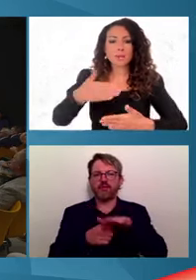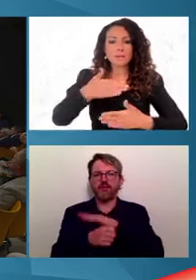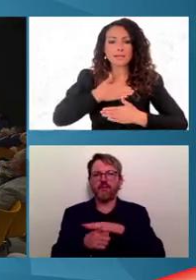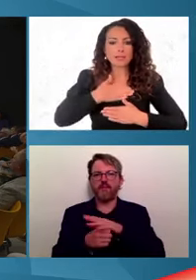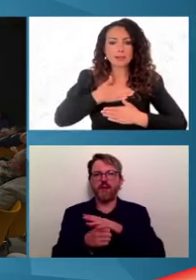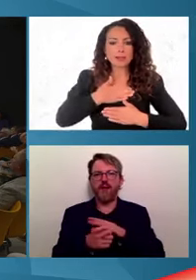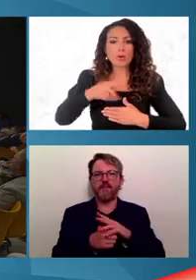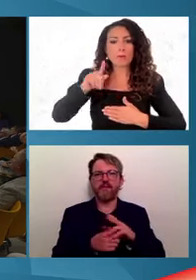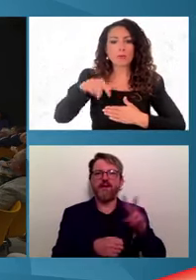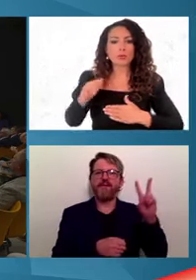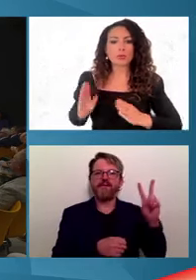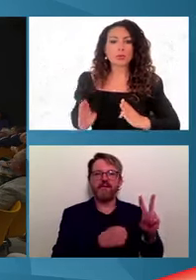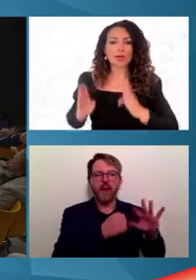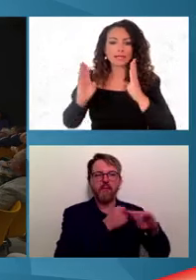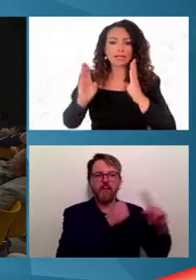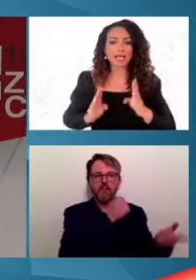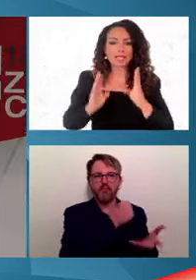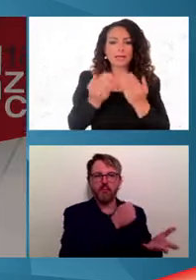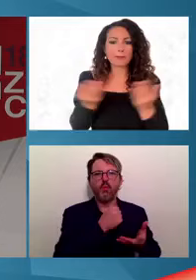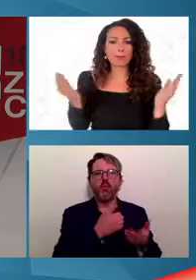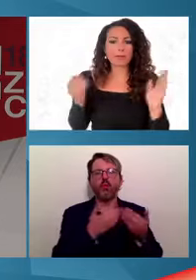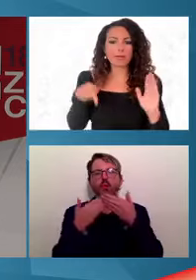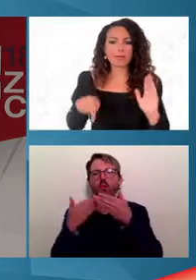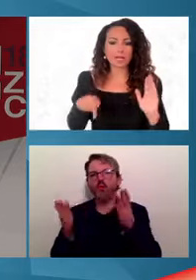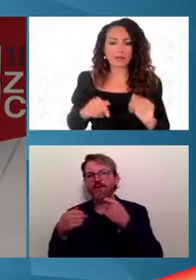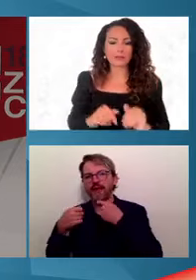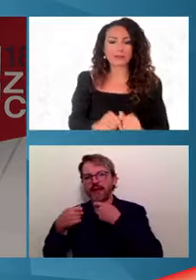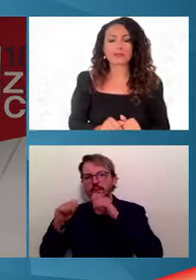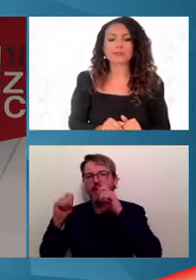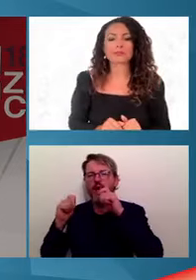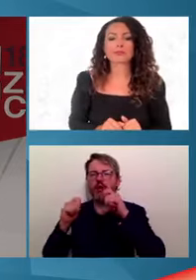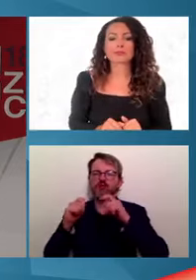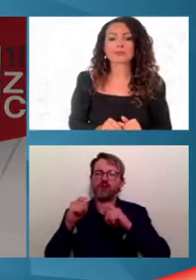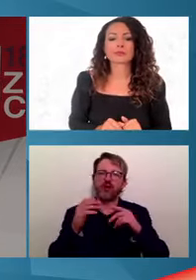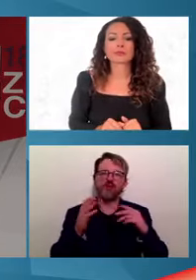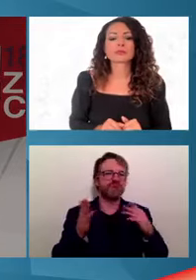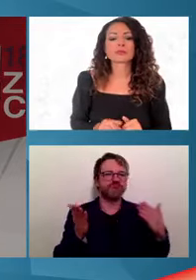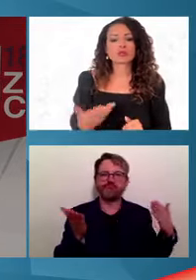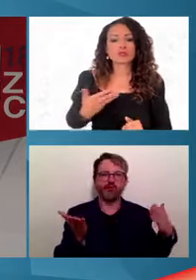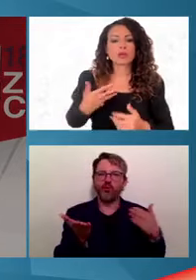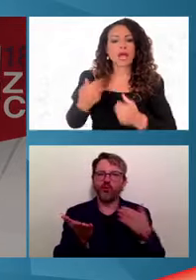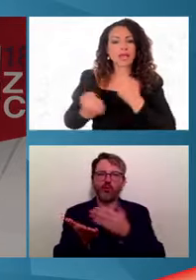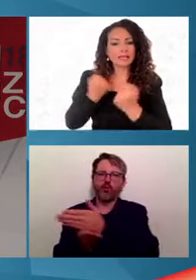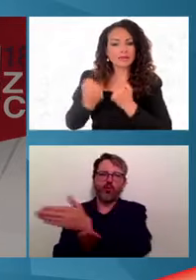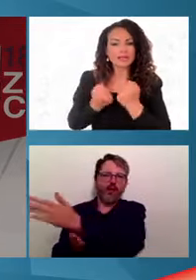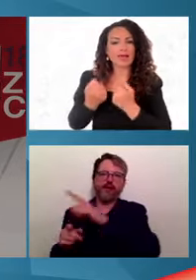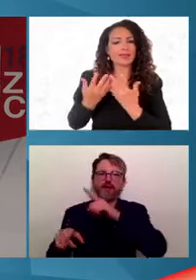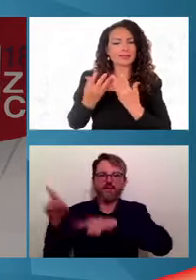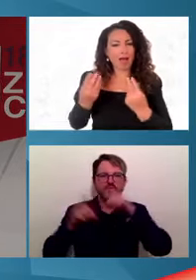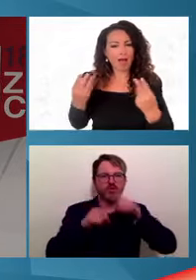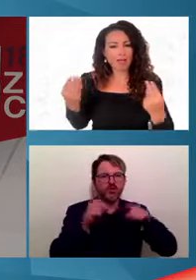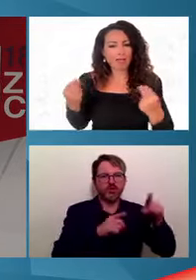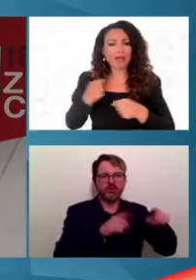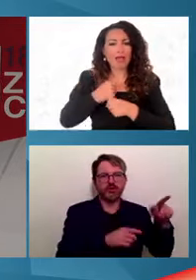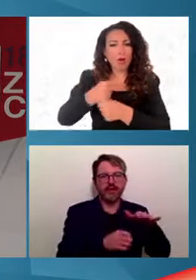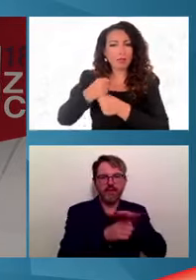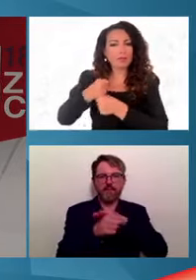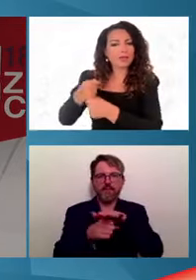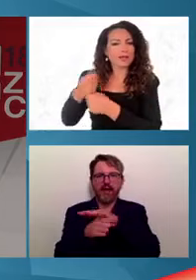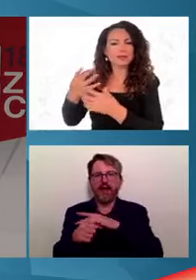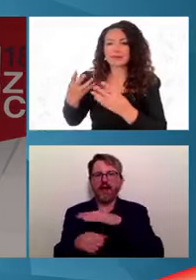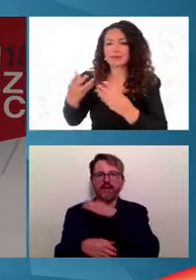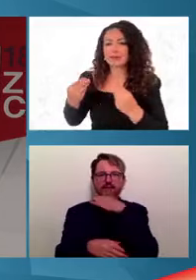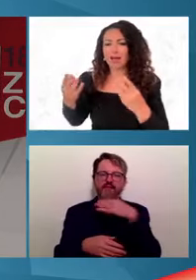quindi trasversali. Trasversali alle tante attività, alle tante competenze, diciamo, che ha la provincia autonoma